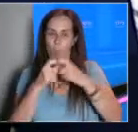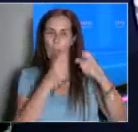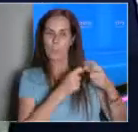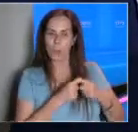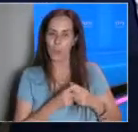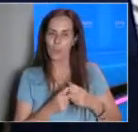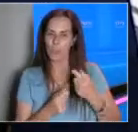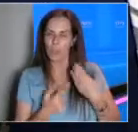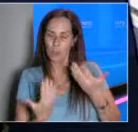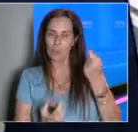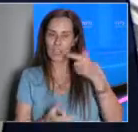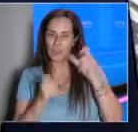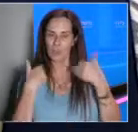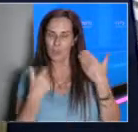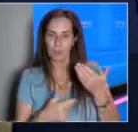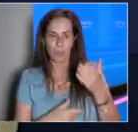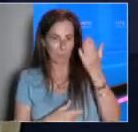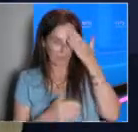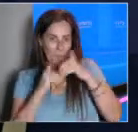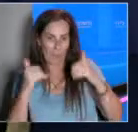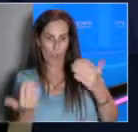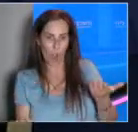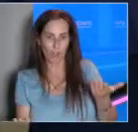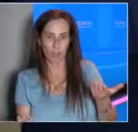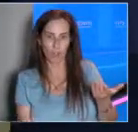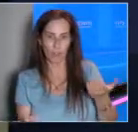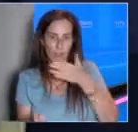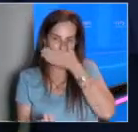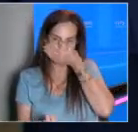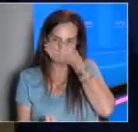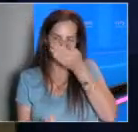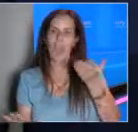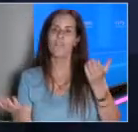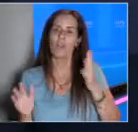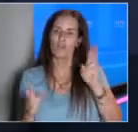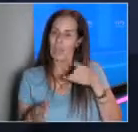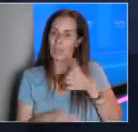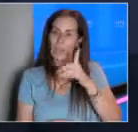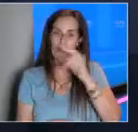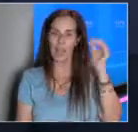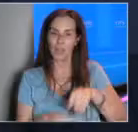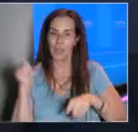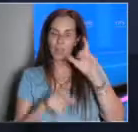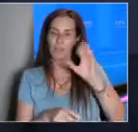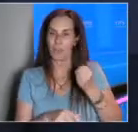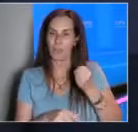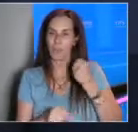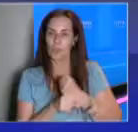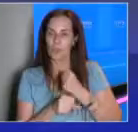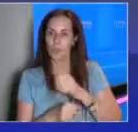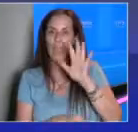קפסולות, נו קצת לאנשים להיכנס. מכירים הפרדות, נכון? בכדורגל, כדורסל אפשר לעשות. אתה יודע, יכולים להיכנס 100,000 איש, אם היו מכניסים